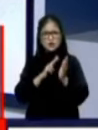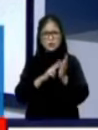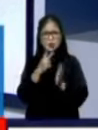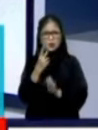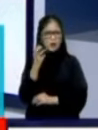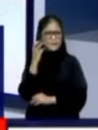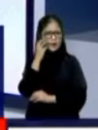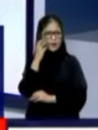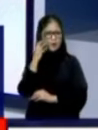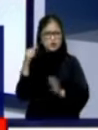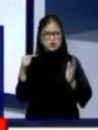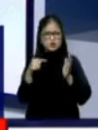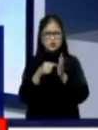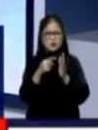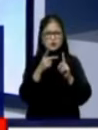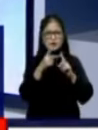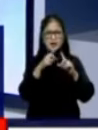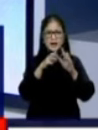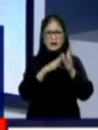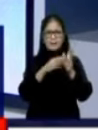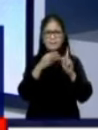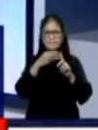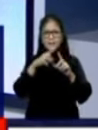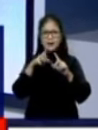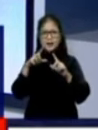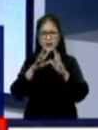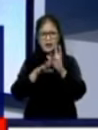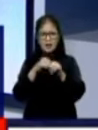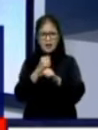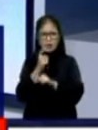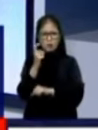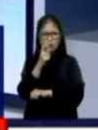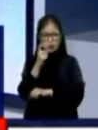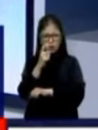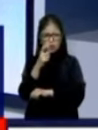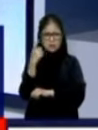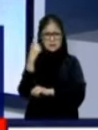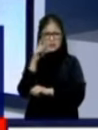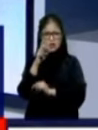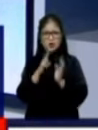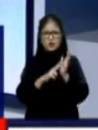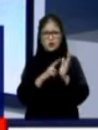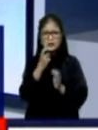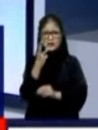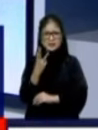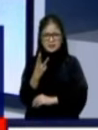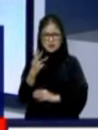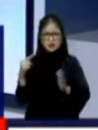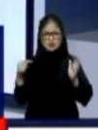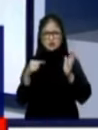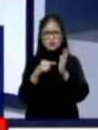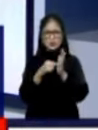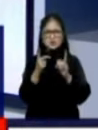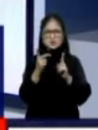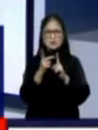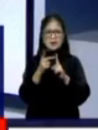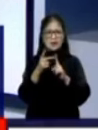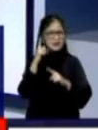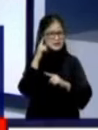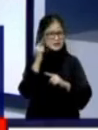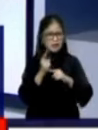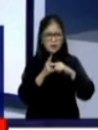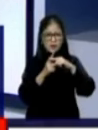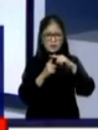mencoblos di kediamannya di Hambalang, Bogor. Ya, sementara Capres nomor urut 3 mencoblos di Semarang, Jawa Tengah. Sudah